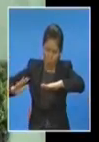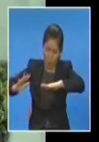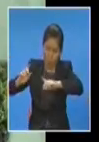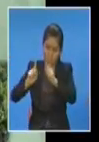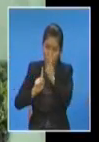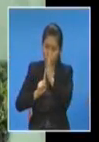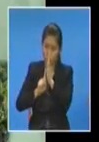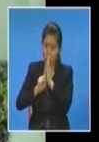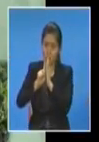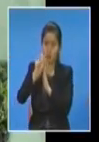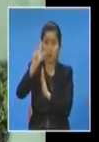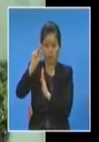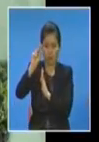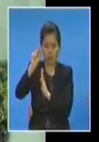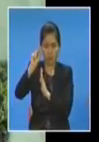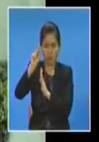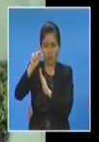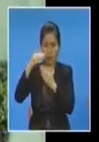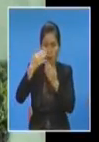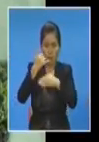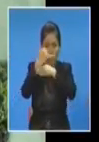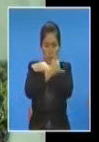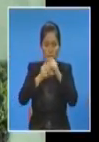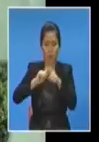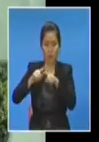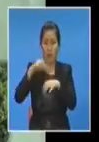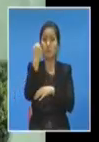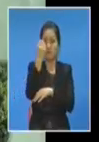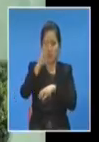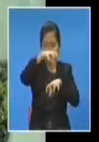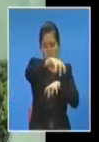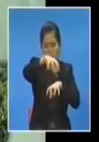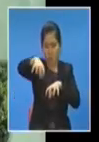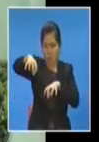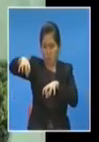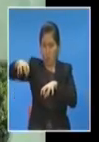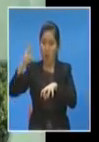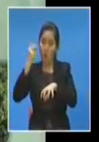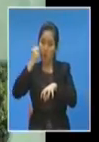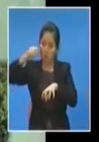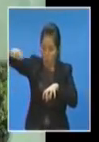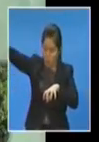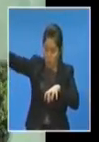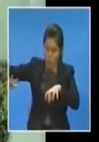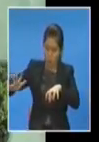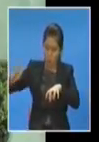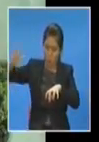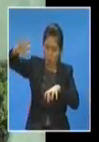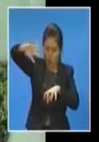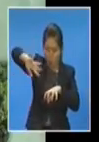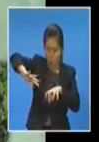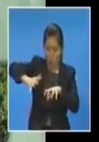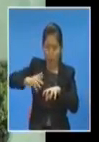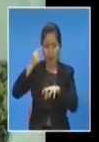รเนี่ยไปยัง14ประเทศรวมทั้งประเทศไทยด้วยมาเยี่ยมภูเก็ตเนี่ยใช้เวลาเป็นชั่วโมง